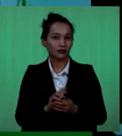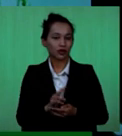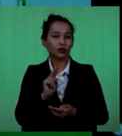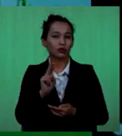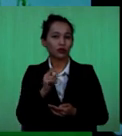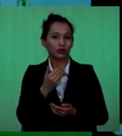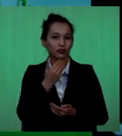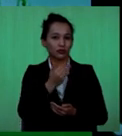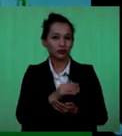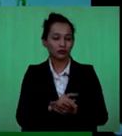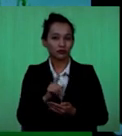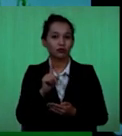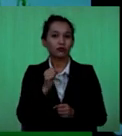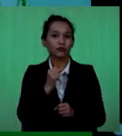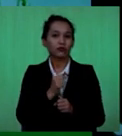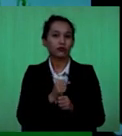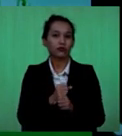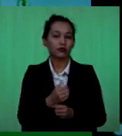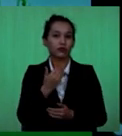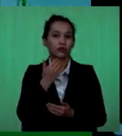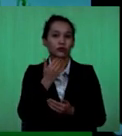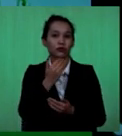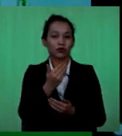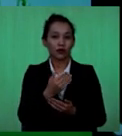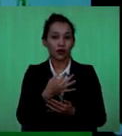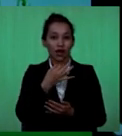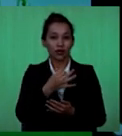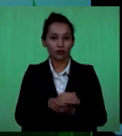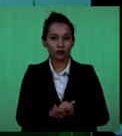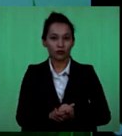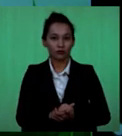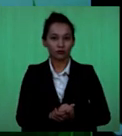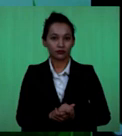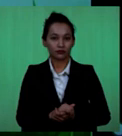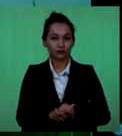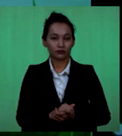"Kimsan? Nima ish qilyapsan?" deb so'rabdi qaldirg'och uni tanimasdan.